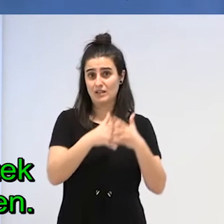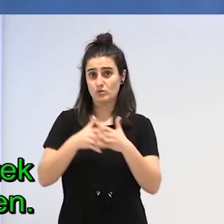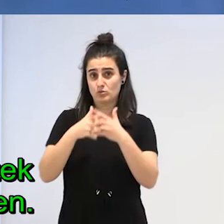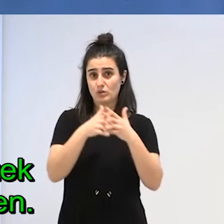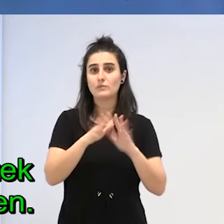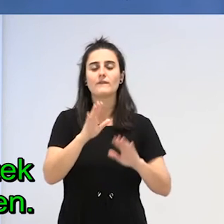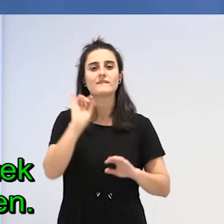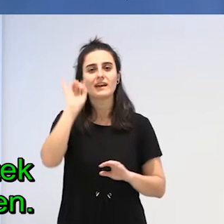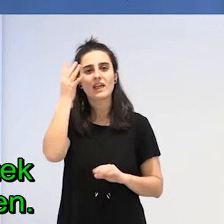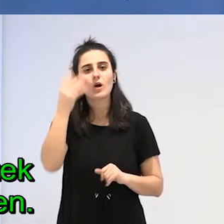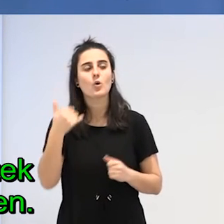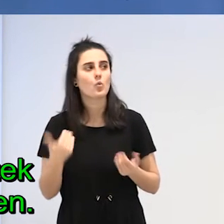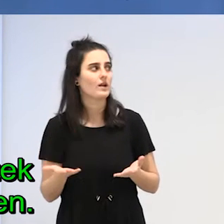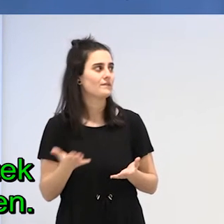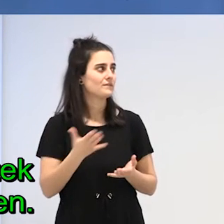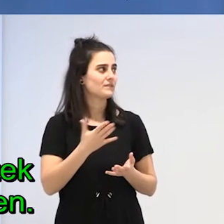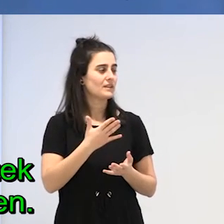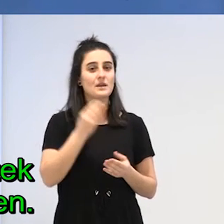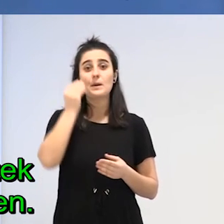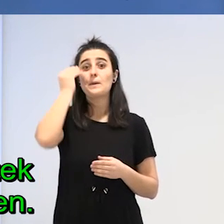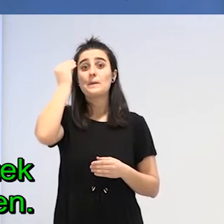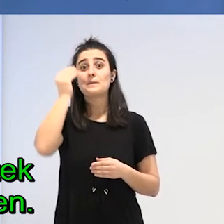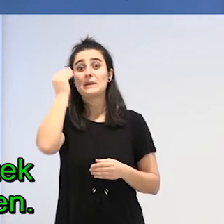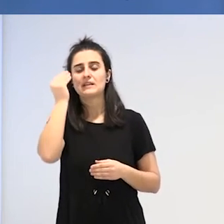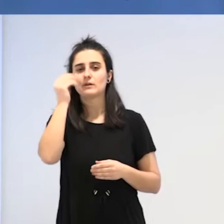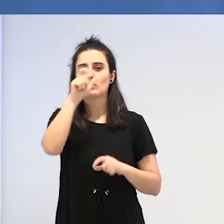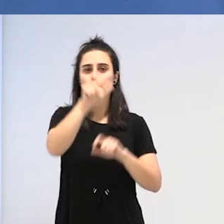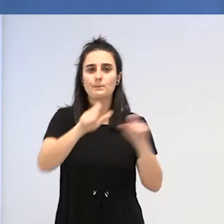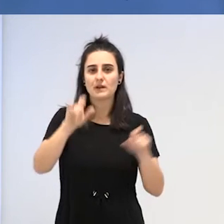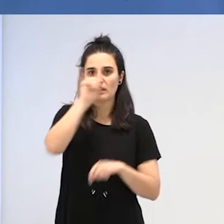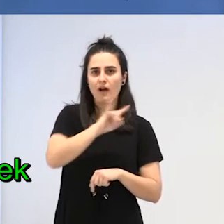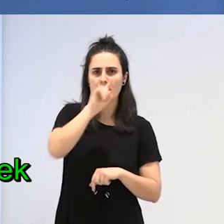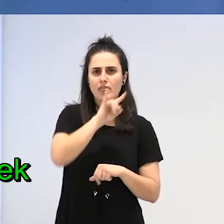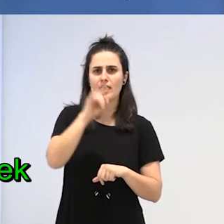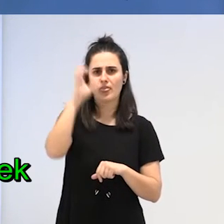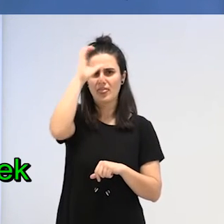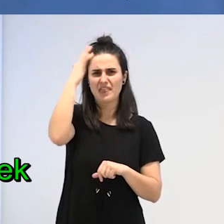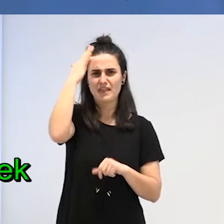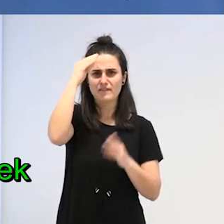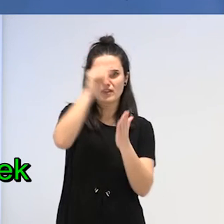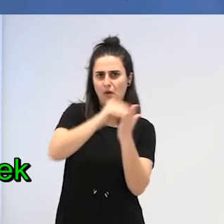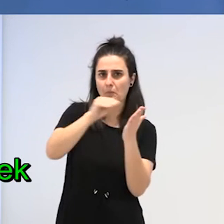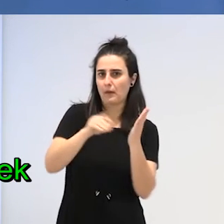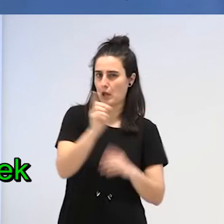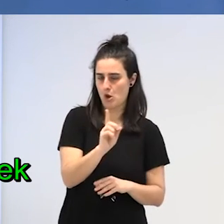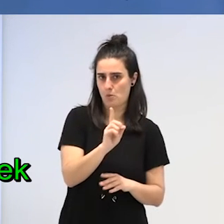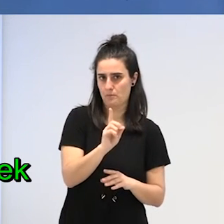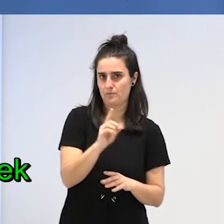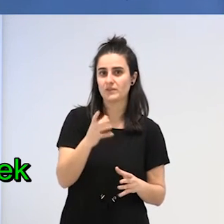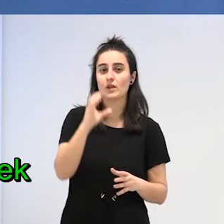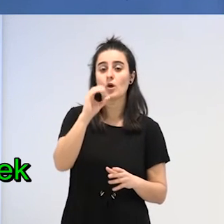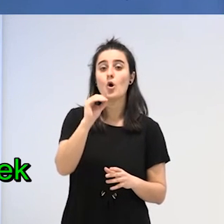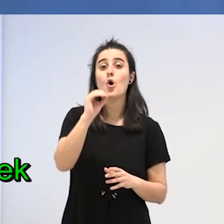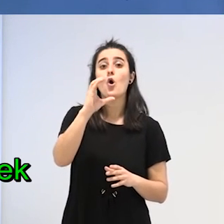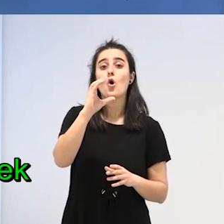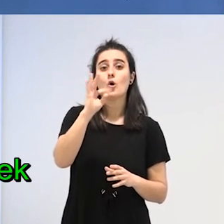Bazegoen ideia, ba, pertsona beltzek ez zutela zientzia fikzioa idazten. Eta egia esan, Octavia Butlerrek